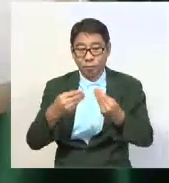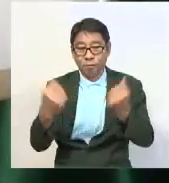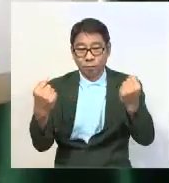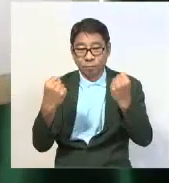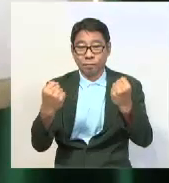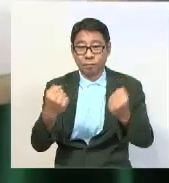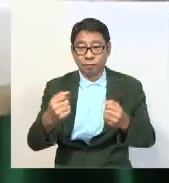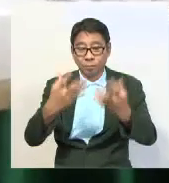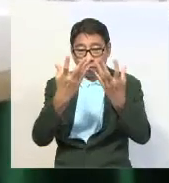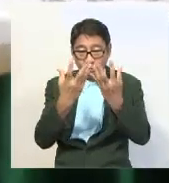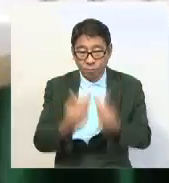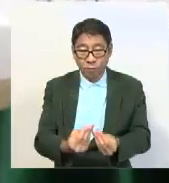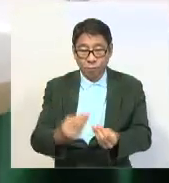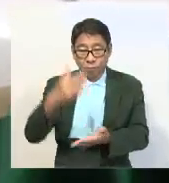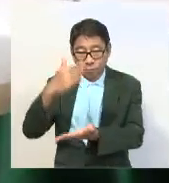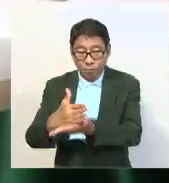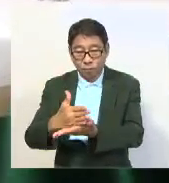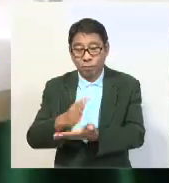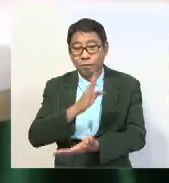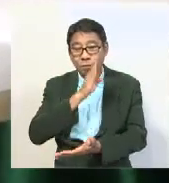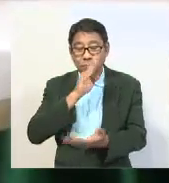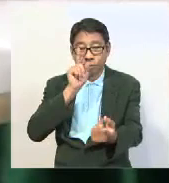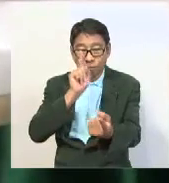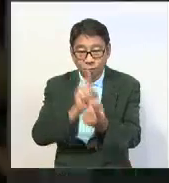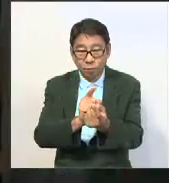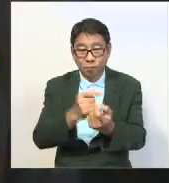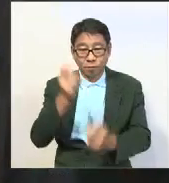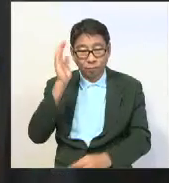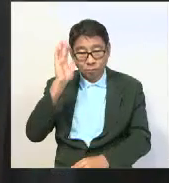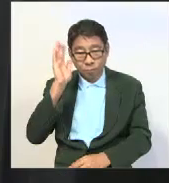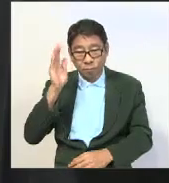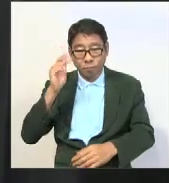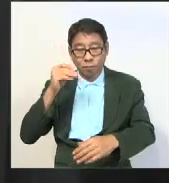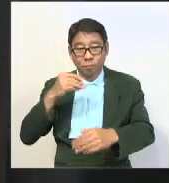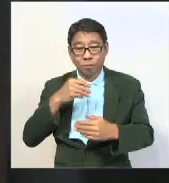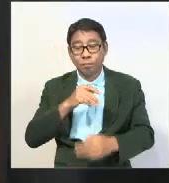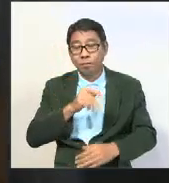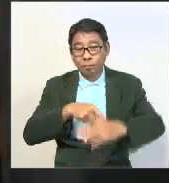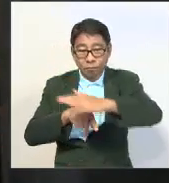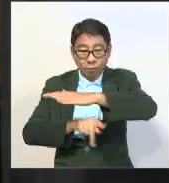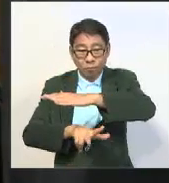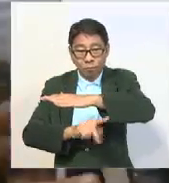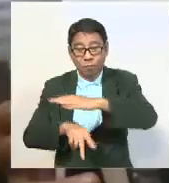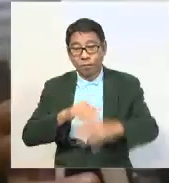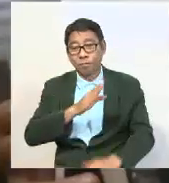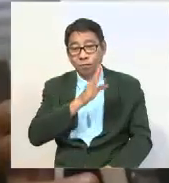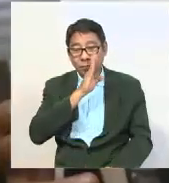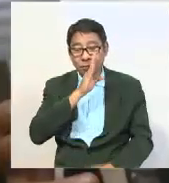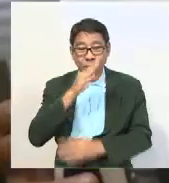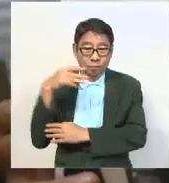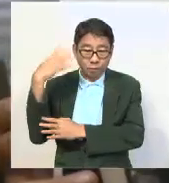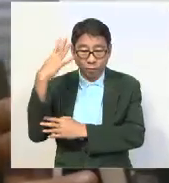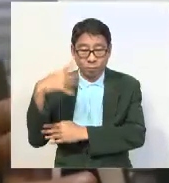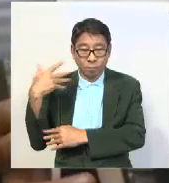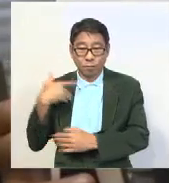บเนี่ยไปสั่งยุบสั่งหยุดได้ทันทีหากพบว่าการโฆษณาผลิตภัณฑ์มีลักษณะสุ่มเสี่ยงแล้วก็เป็นอันตรายต่อผู้บริโภ